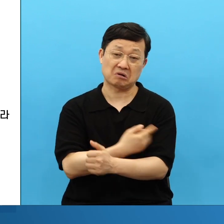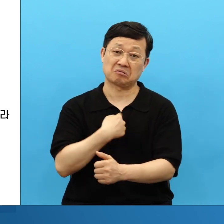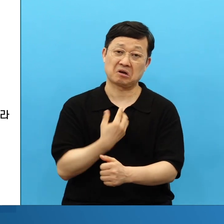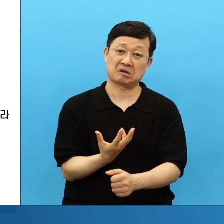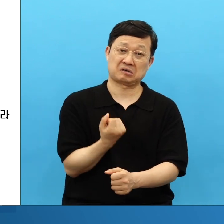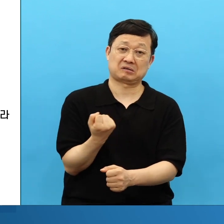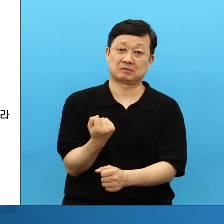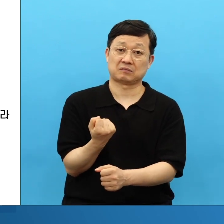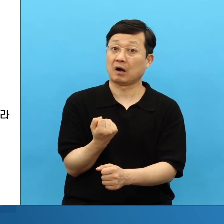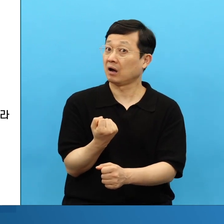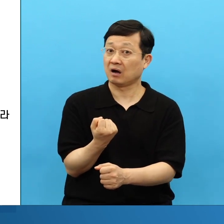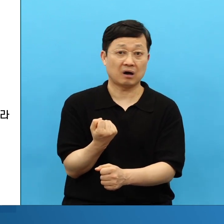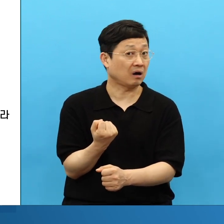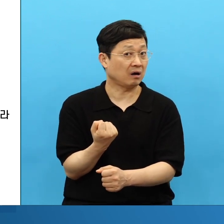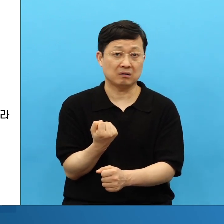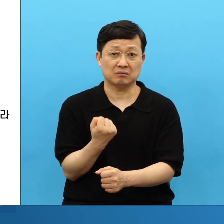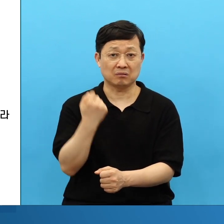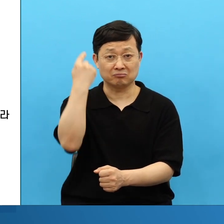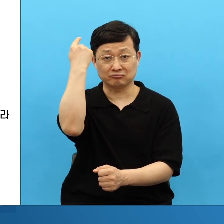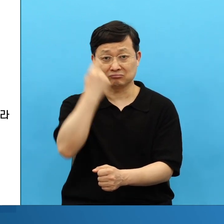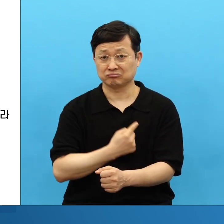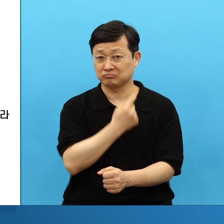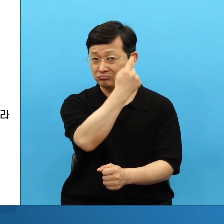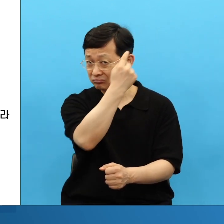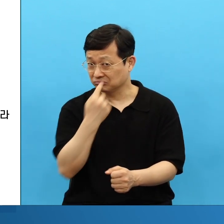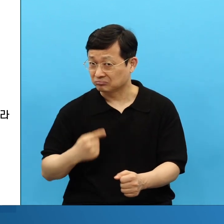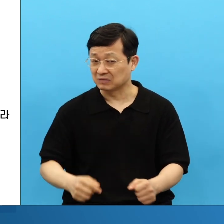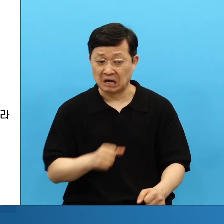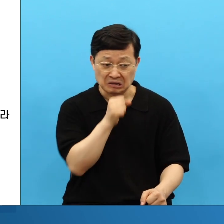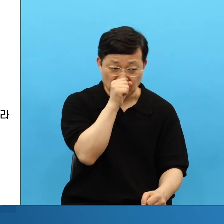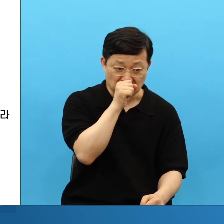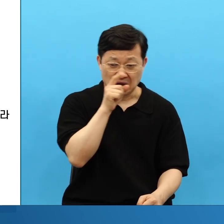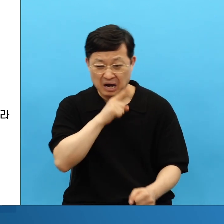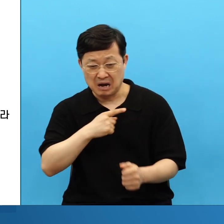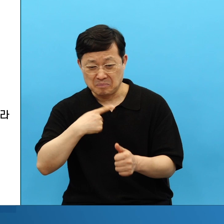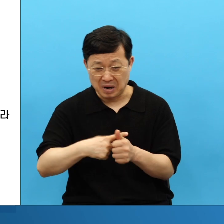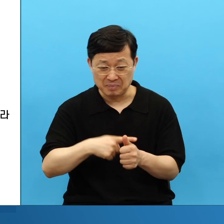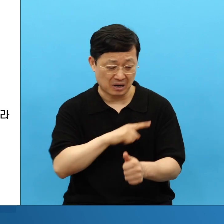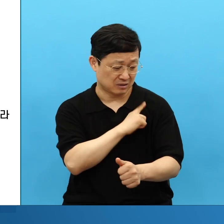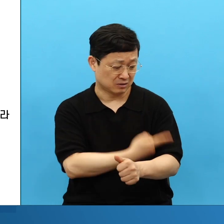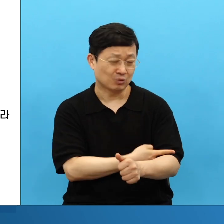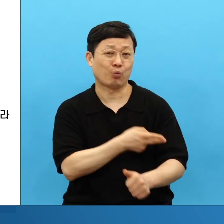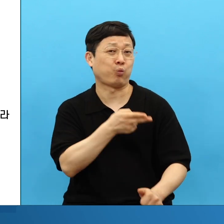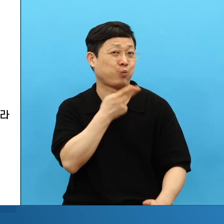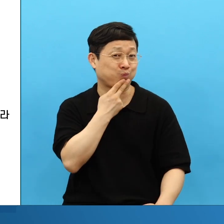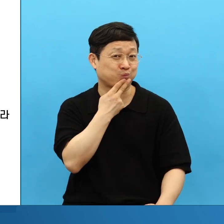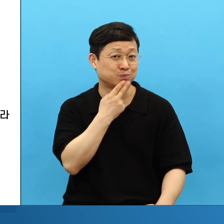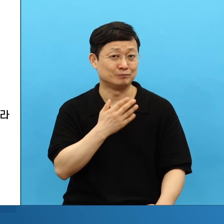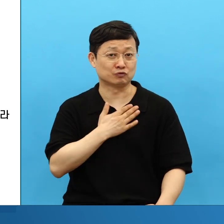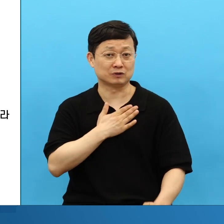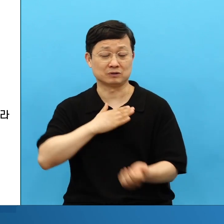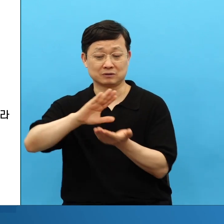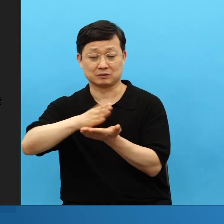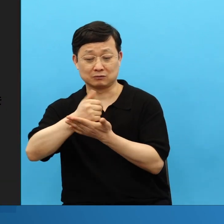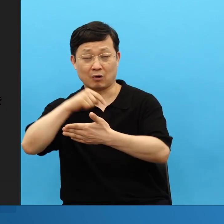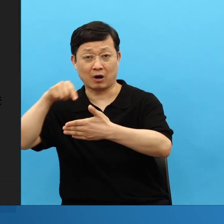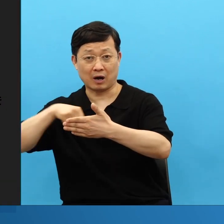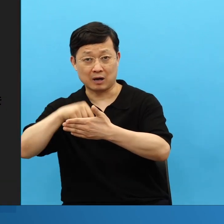아니고 사랑하라고 주신 거죠. 선악을 구별하는 거예요. 우리는 그런 자리에 있는 그리스도 안에 있는 겁니다.